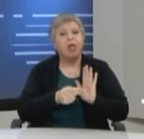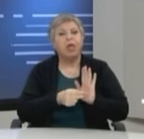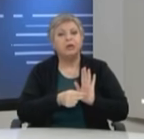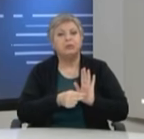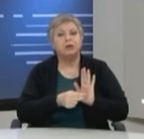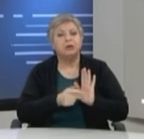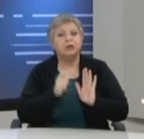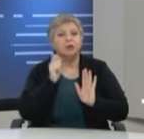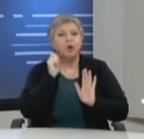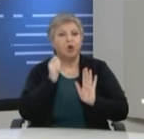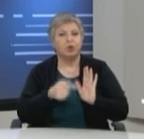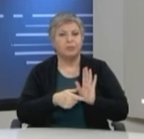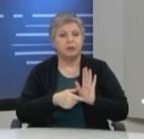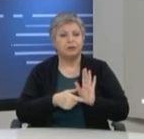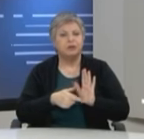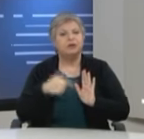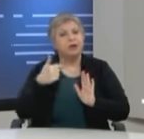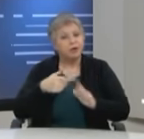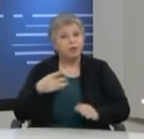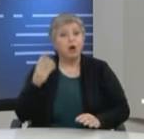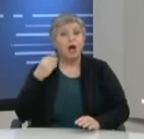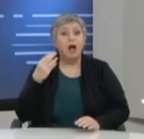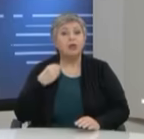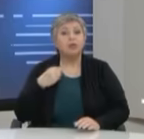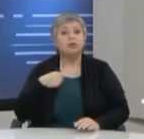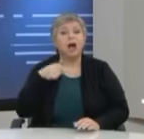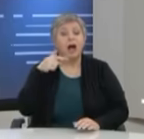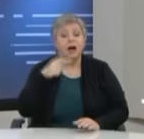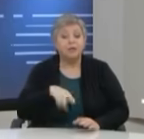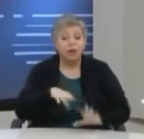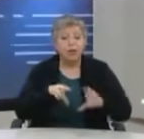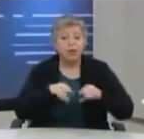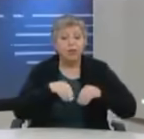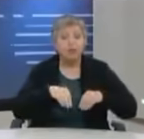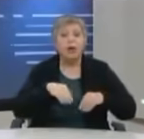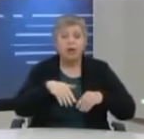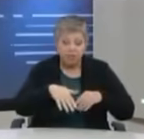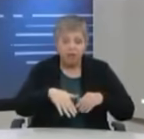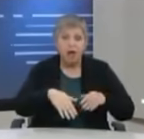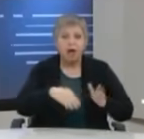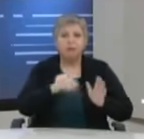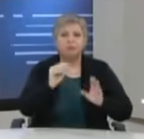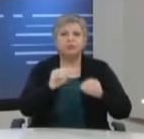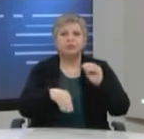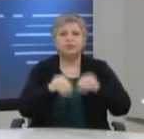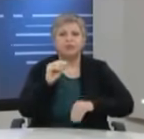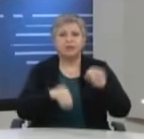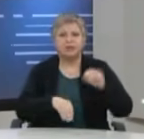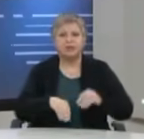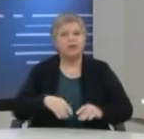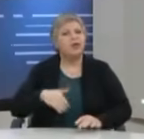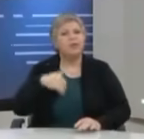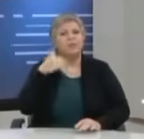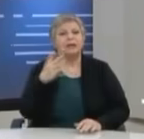Ακούστε, γιατί αυτά υπογράφετε και αυτά θα ψηφίσετε. Κάντε και γι' αυτά θα είστε υπόλογοι την επόμενη μέρα. Κάντε ησυχία.